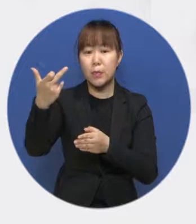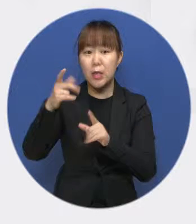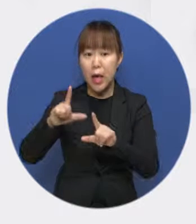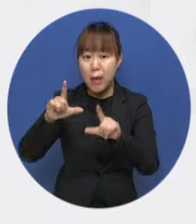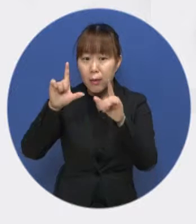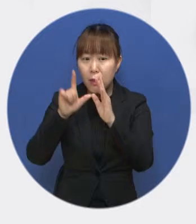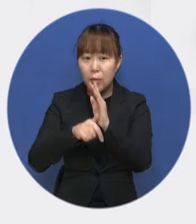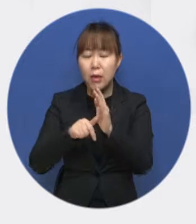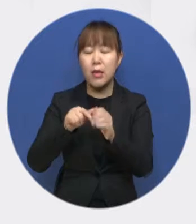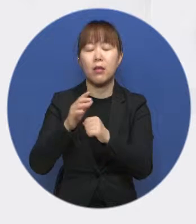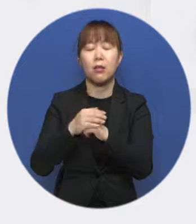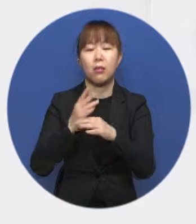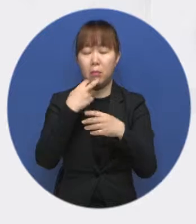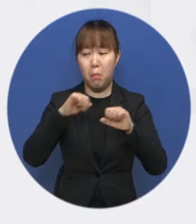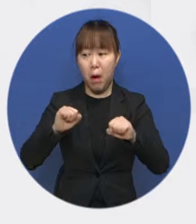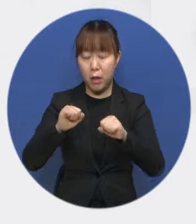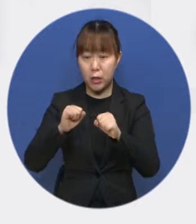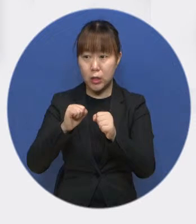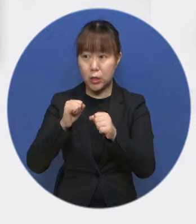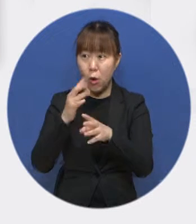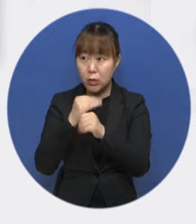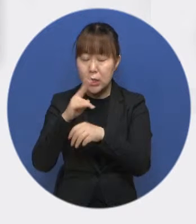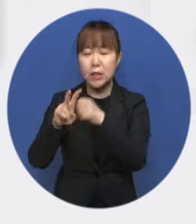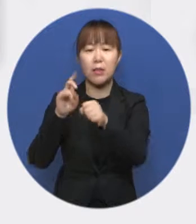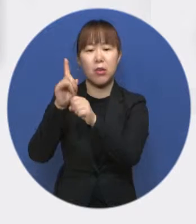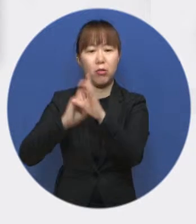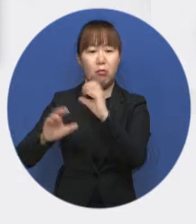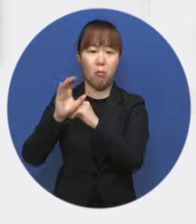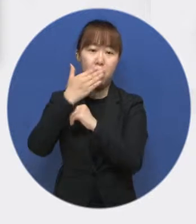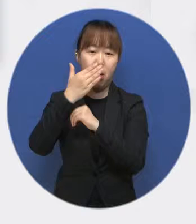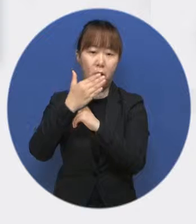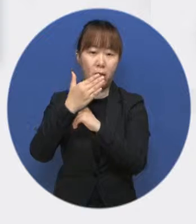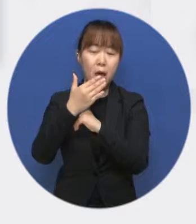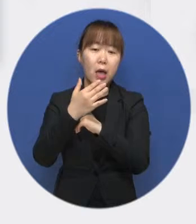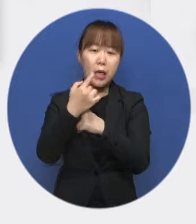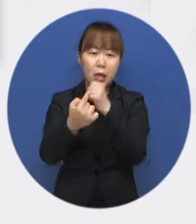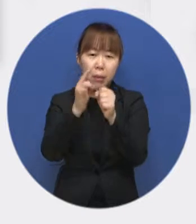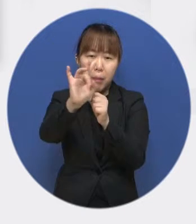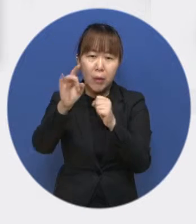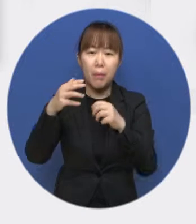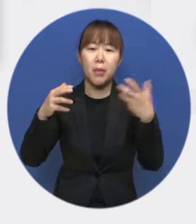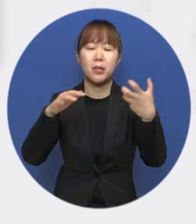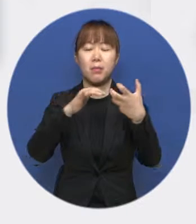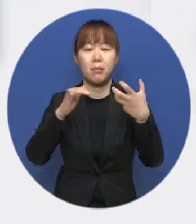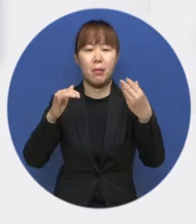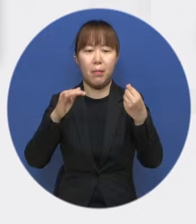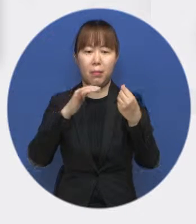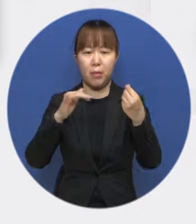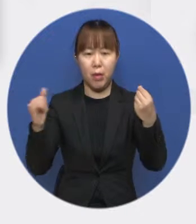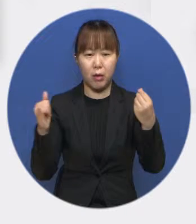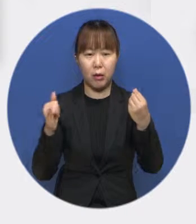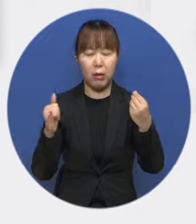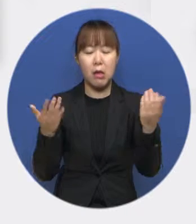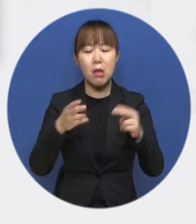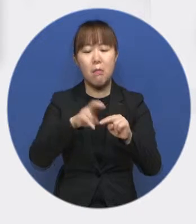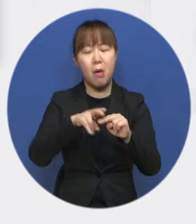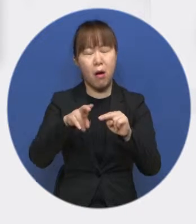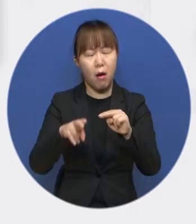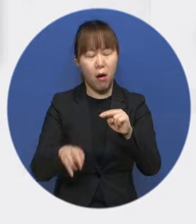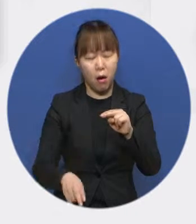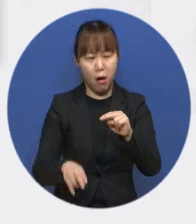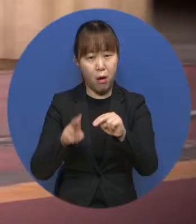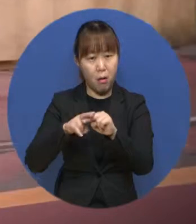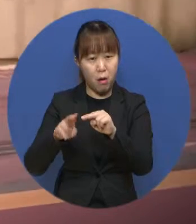21년 으로 늘어난 데다 향후 15년간 매년 80만 명 이상이 은 대 연령의 도달할 것으로 예상되기